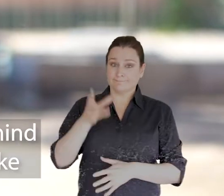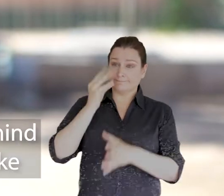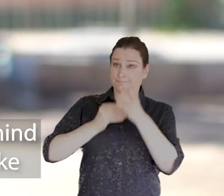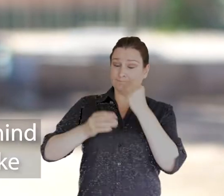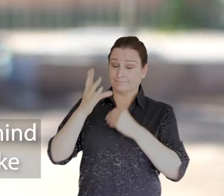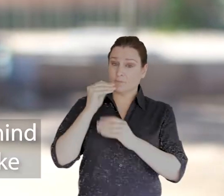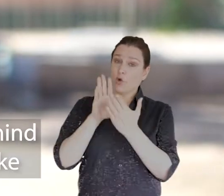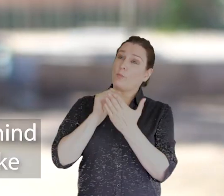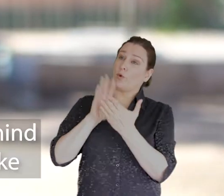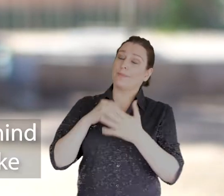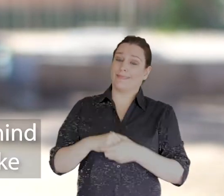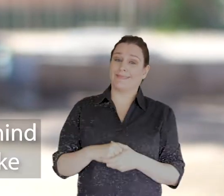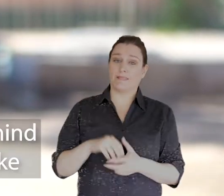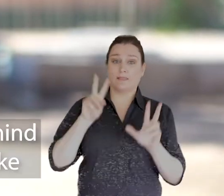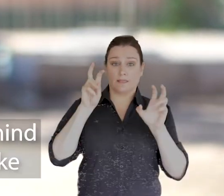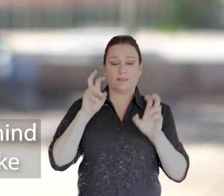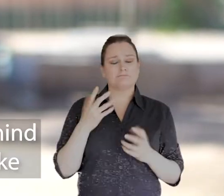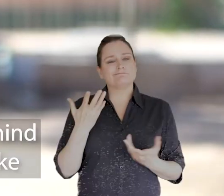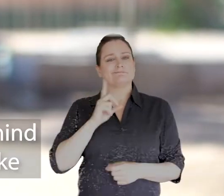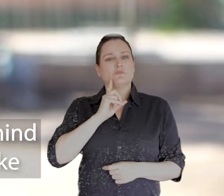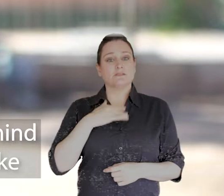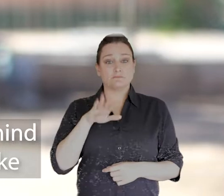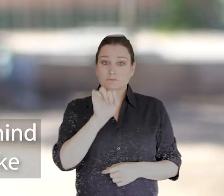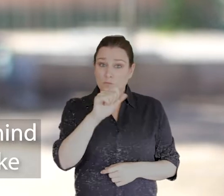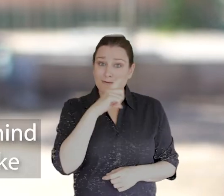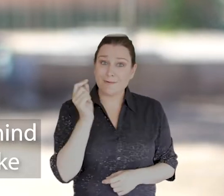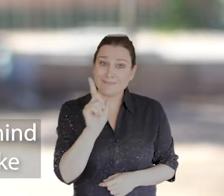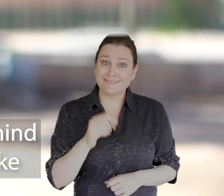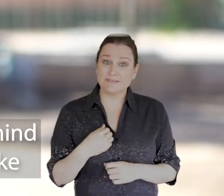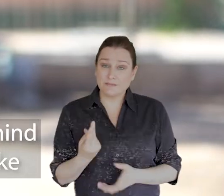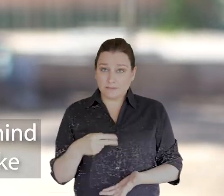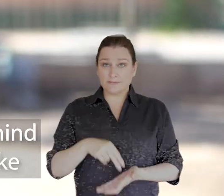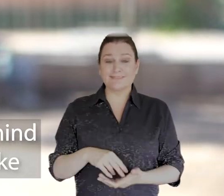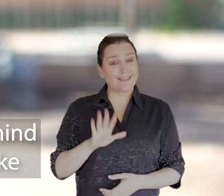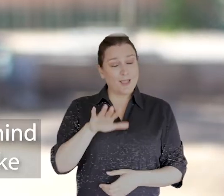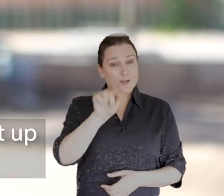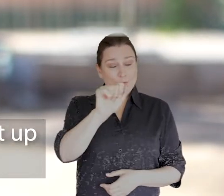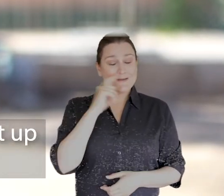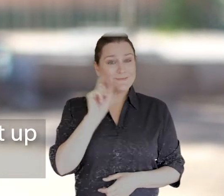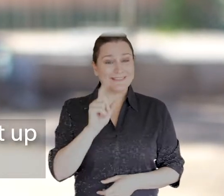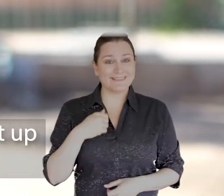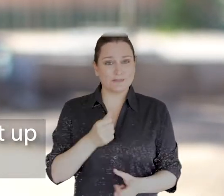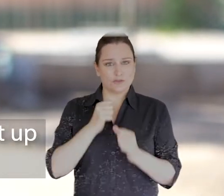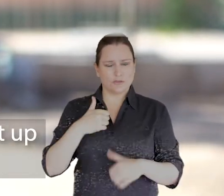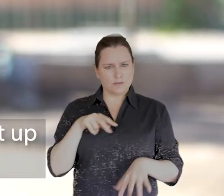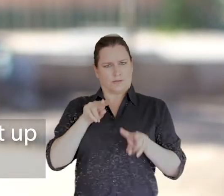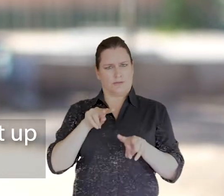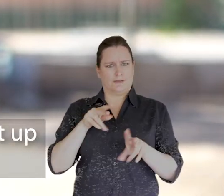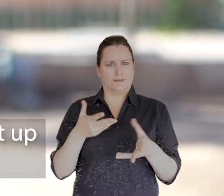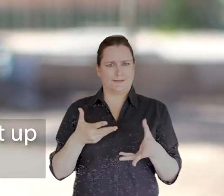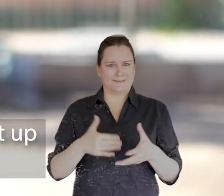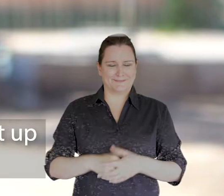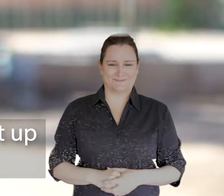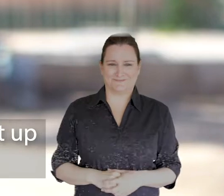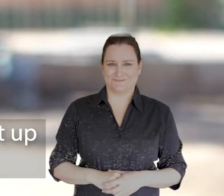Baie van die kinders het die termen in hulle se kop gehou, en later as hulle gevra raak, wat is jou naam? Daar staan die kind baie mooi